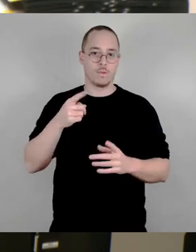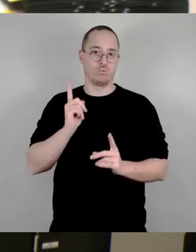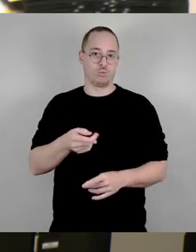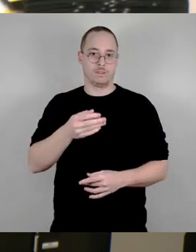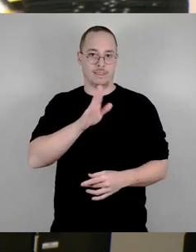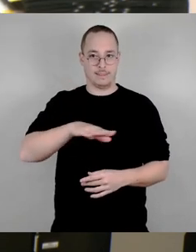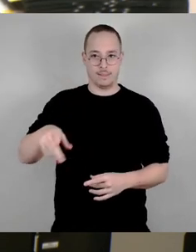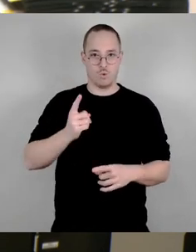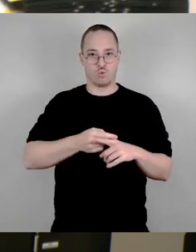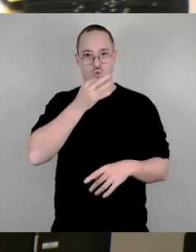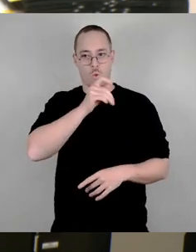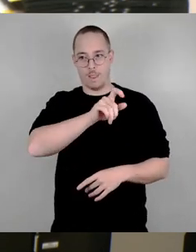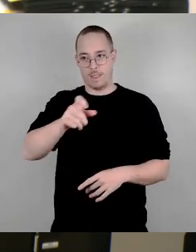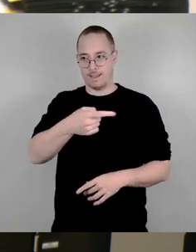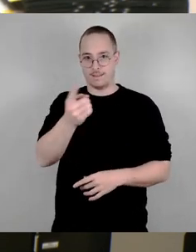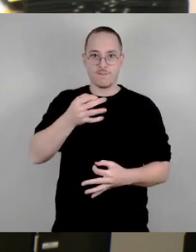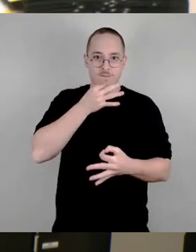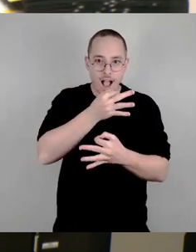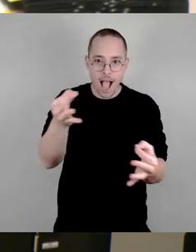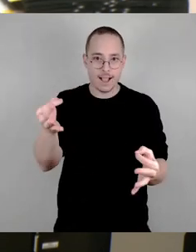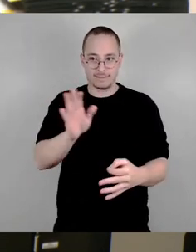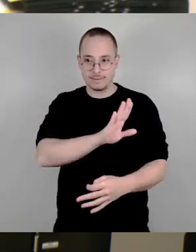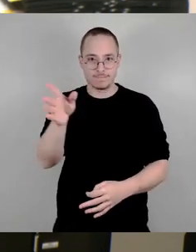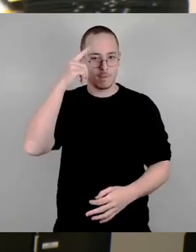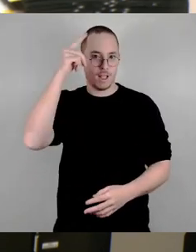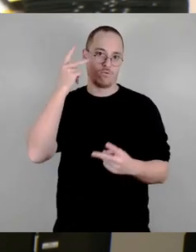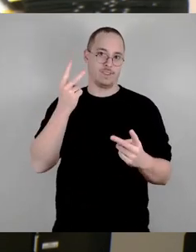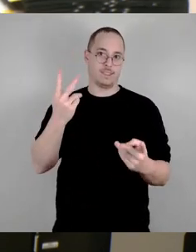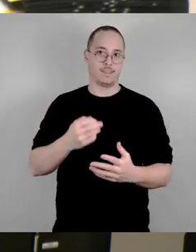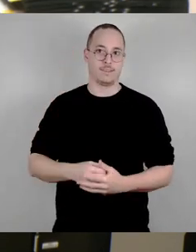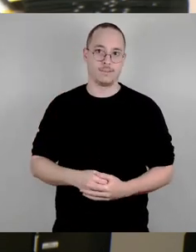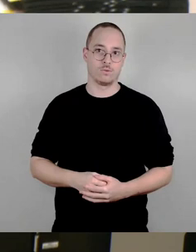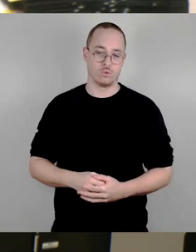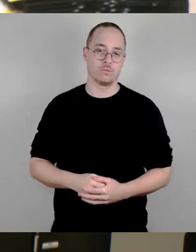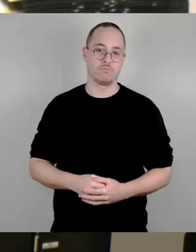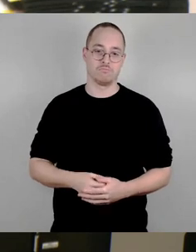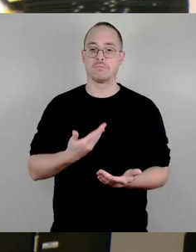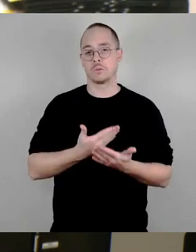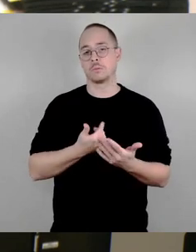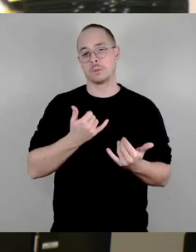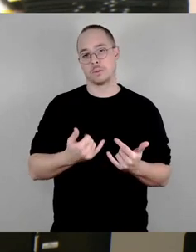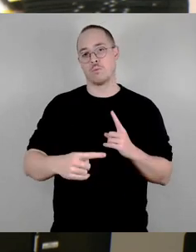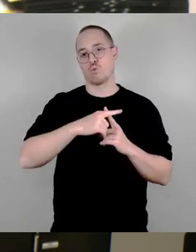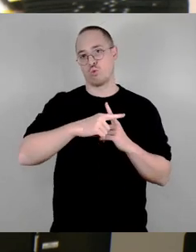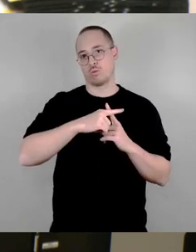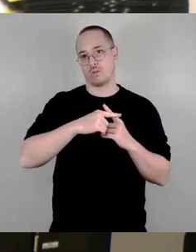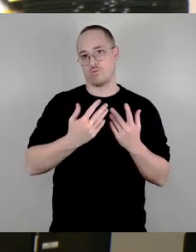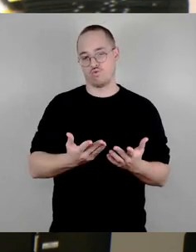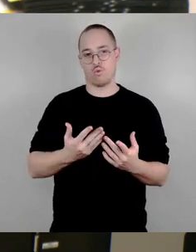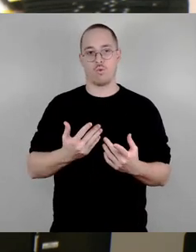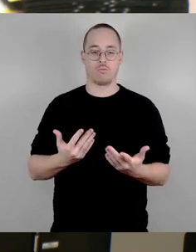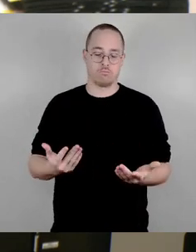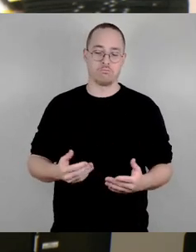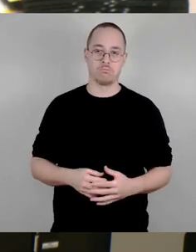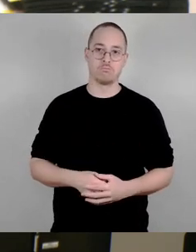sollte. Wie gesagt, das ist sehr positiv und beispielhaft für viele Vorgänge.